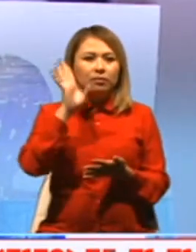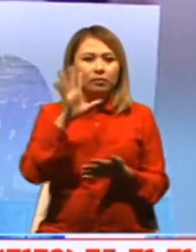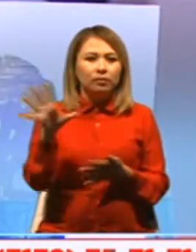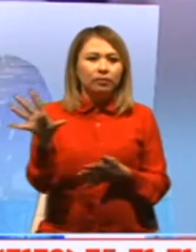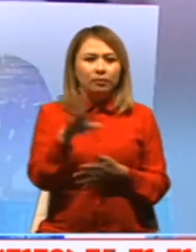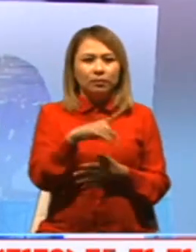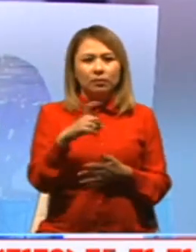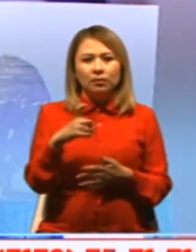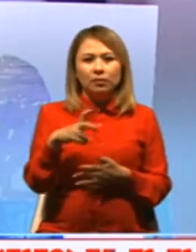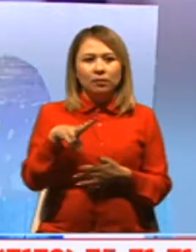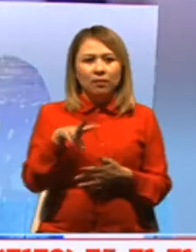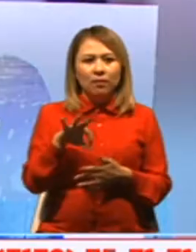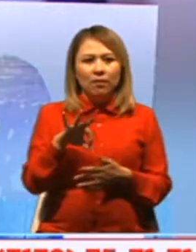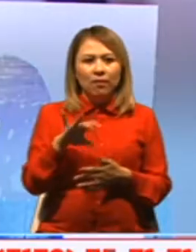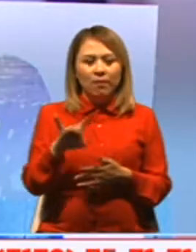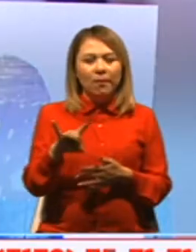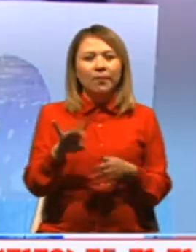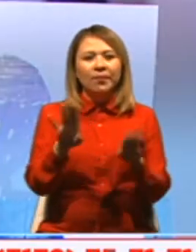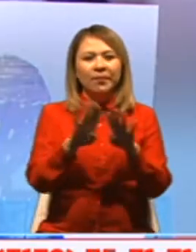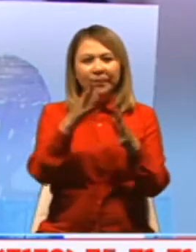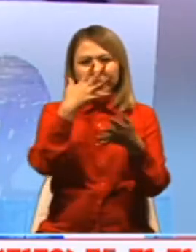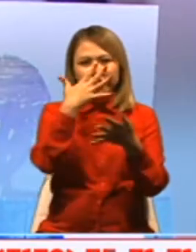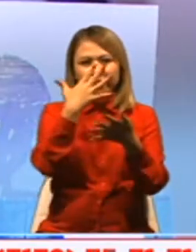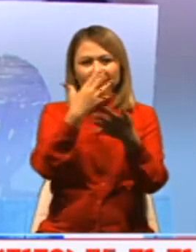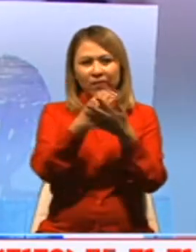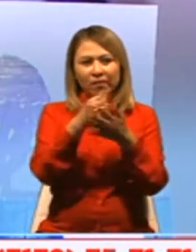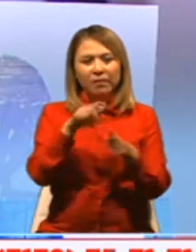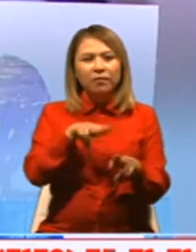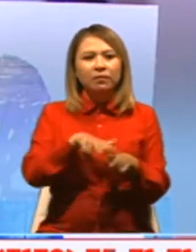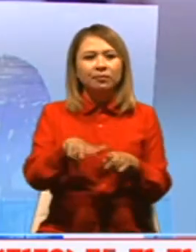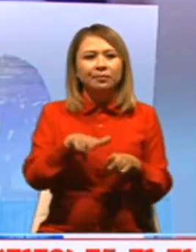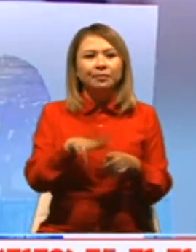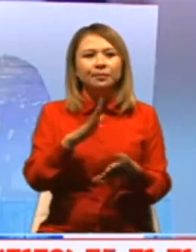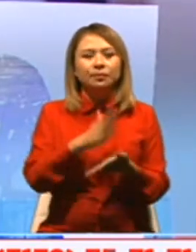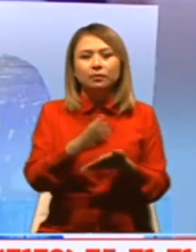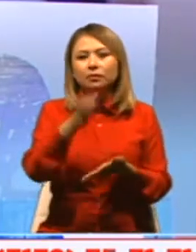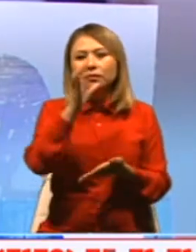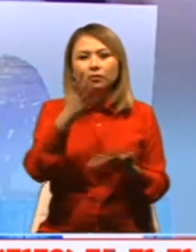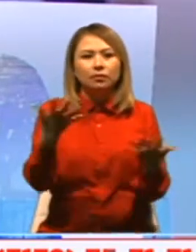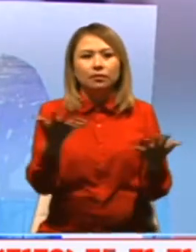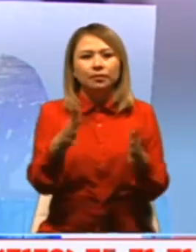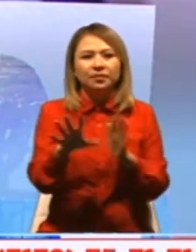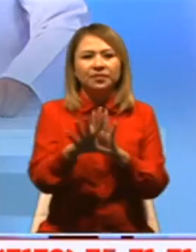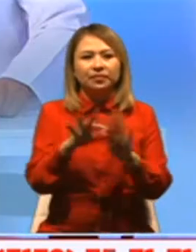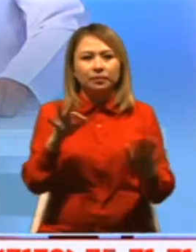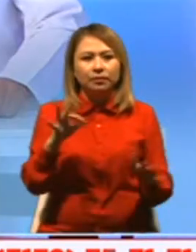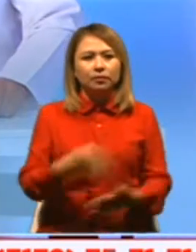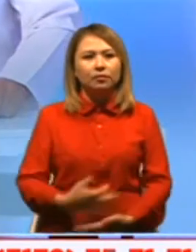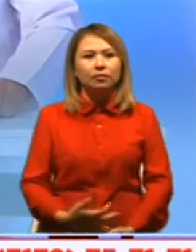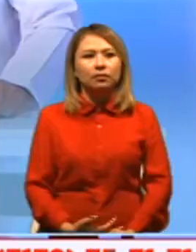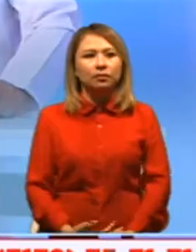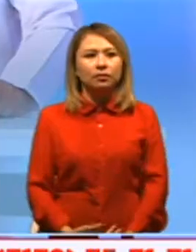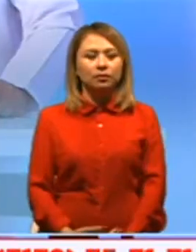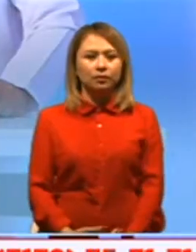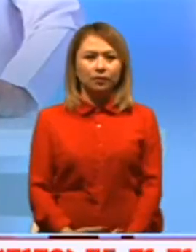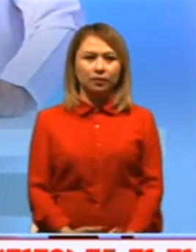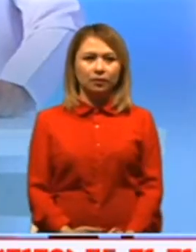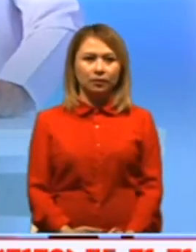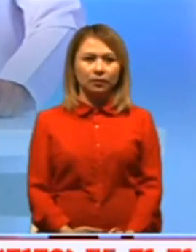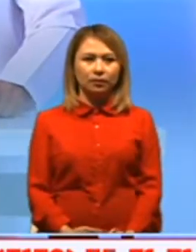біз тұтынамыз. Хлордың да өзінің ағзаға тигізетін зияны бар. Қалай ішеміз? Бір тәулік бойы тұндырып қоямыз ба? Бізде яғни